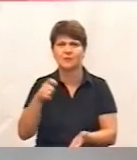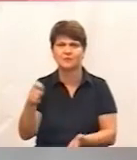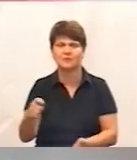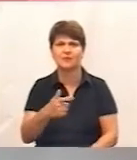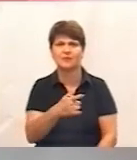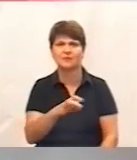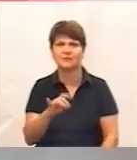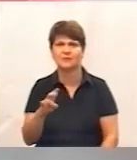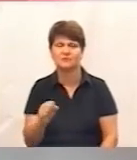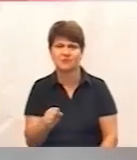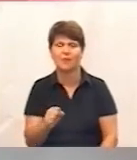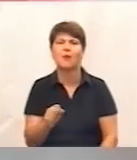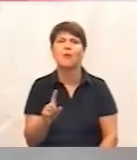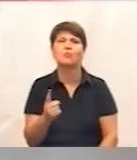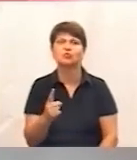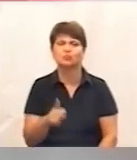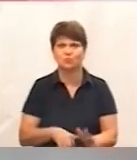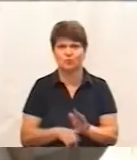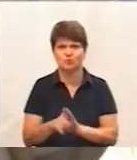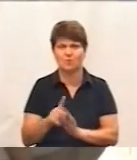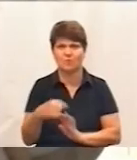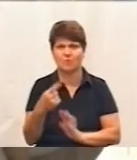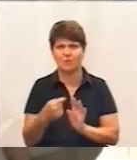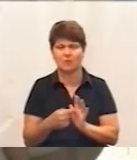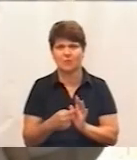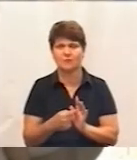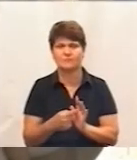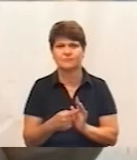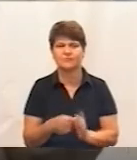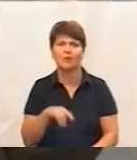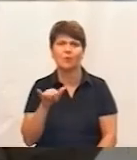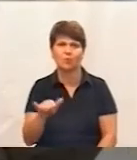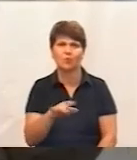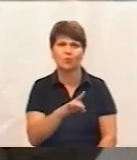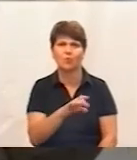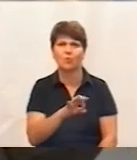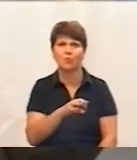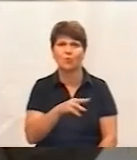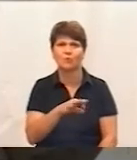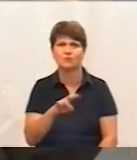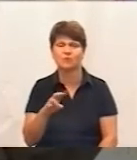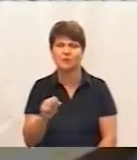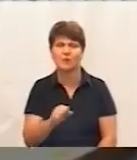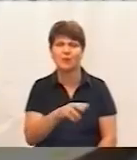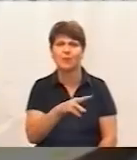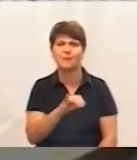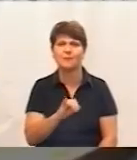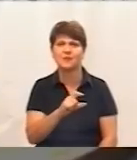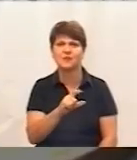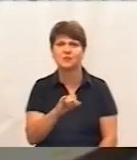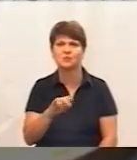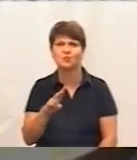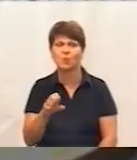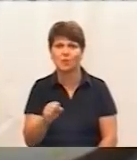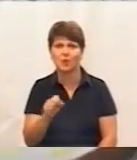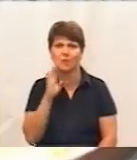це питання, Ірина Хоходра розповість. У Румчика Мізюка, як його лагідно називає мама Наталя, ДЦП. І